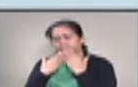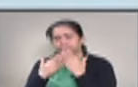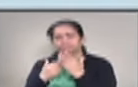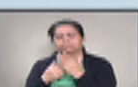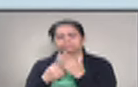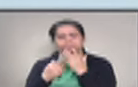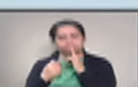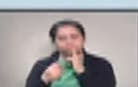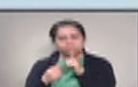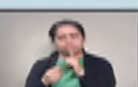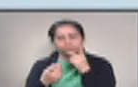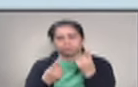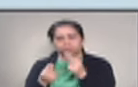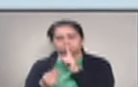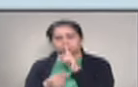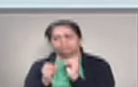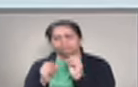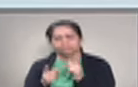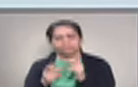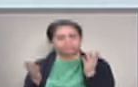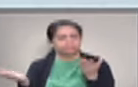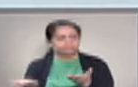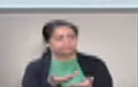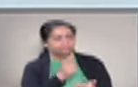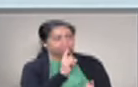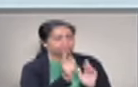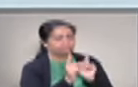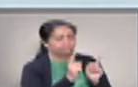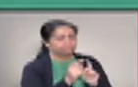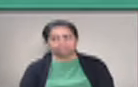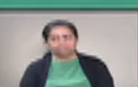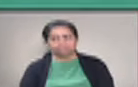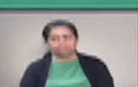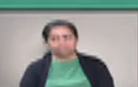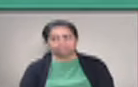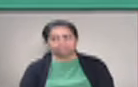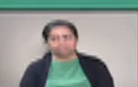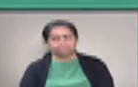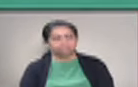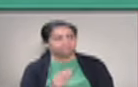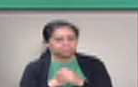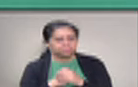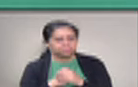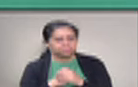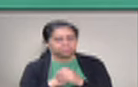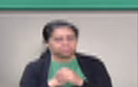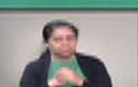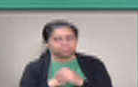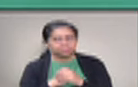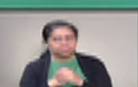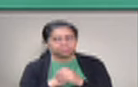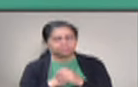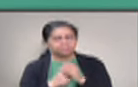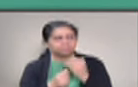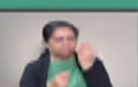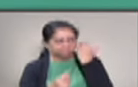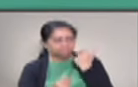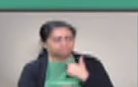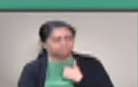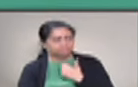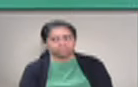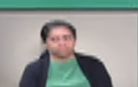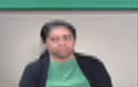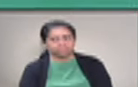sir. Kasi tumabad siya sa usapan. Sir, gusto mo kausapin si Ma'am Nelma? Sige po. Nelma, medyo nagkulang din ako